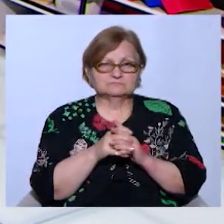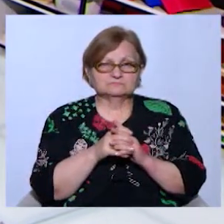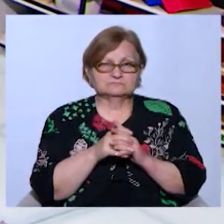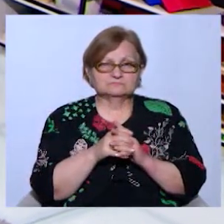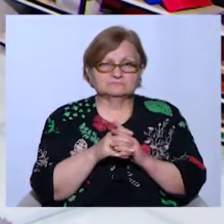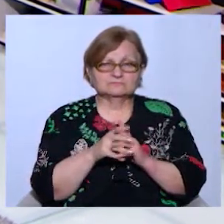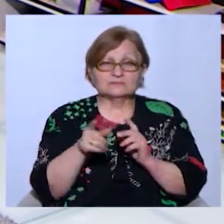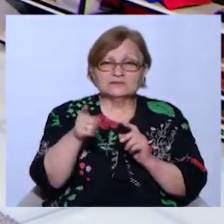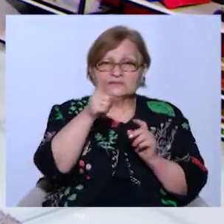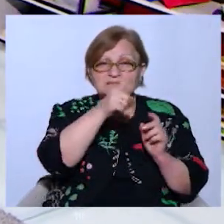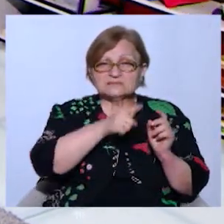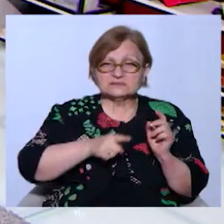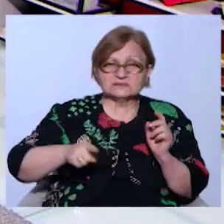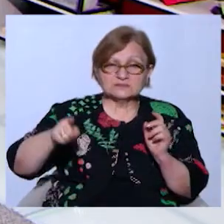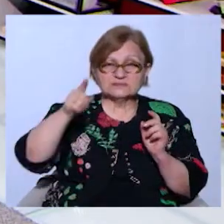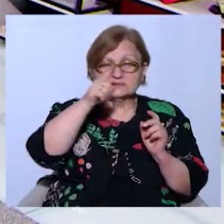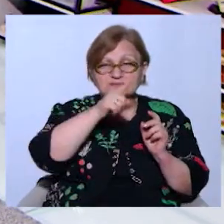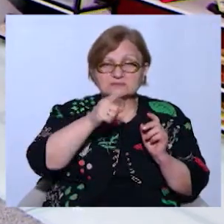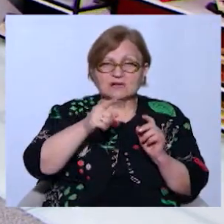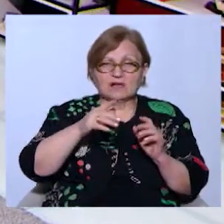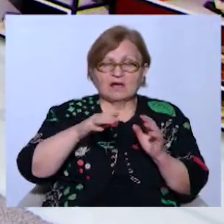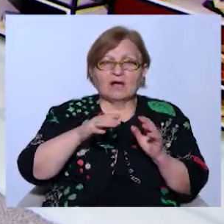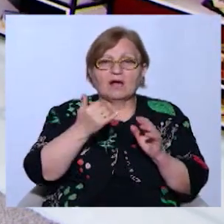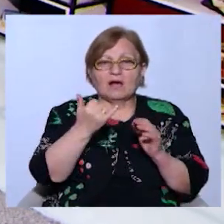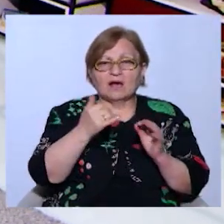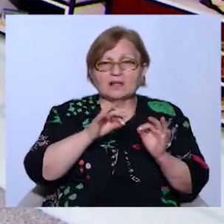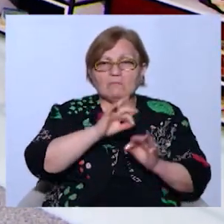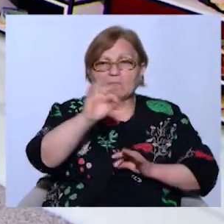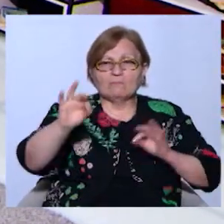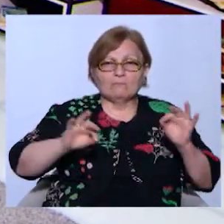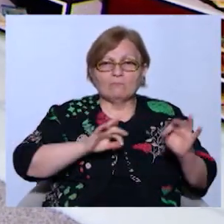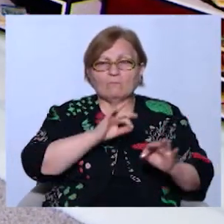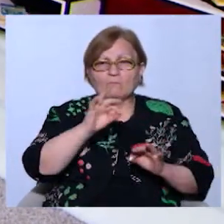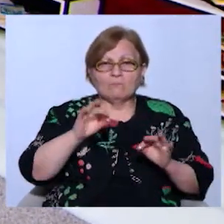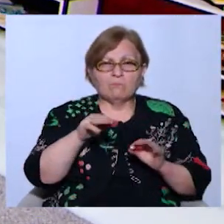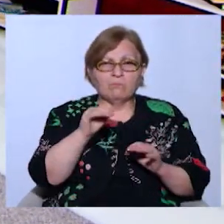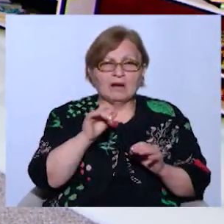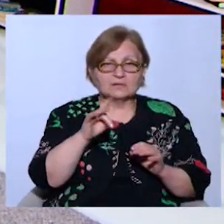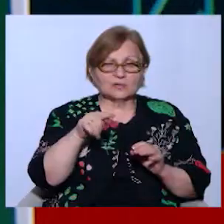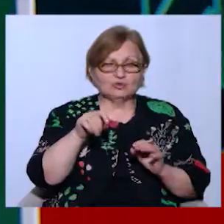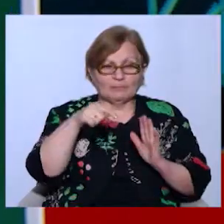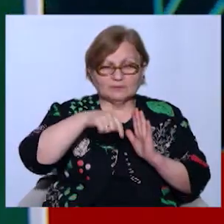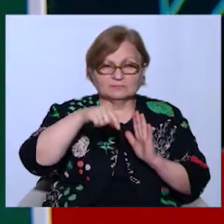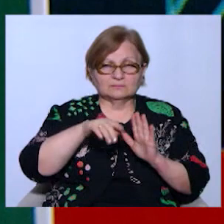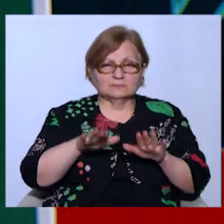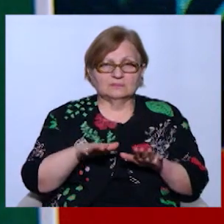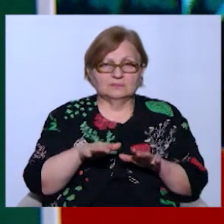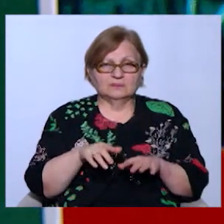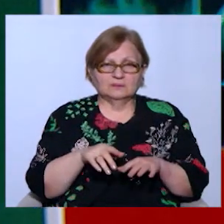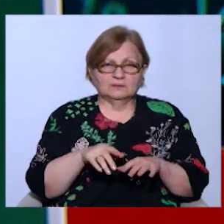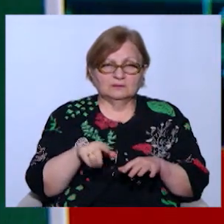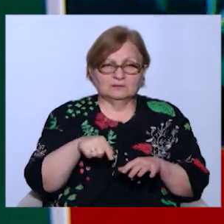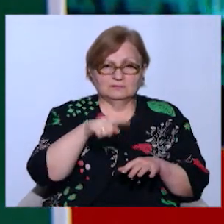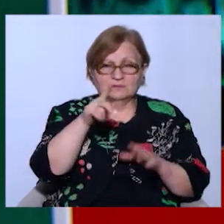წრის ფართობი. მთელი აქცენტი ახლა ამ გაკვეთილში მე მაქვს ასეთი რამ, რომ ვლაპარაკობთ წრე, აი